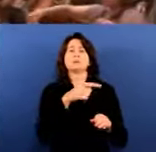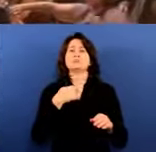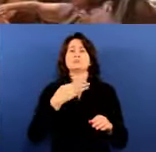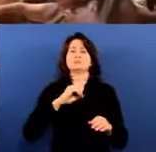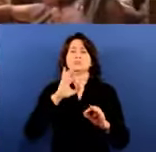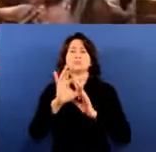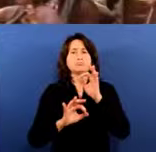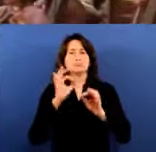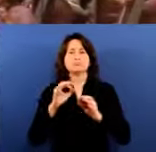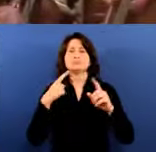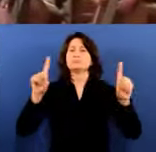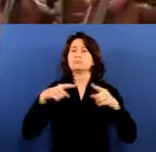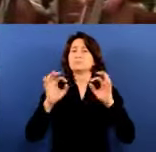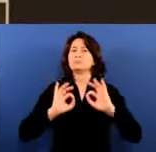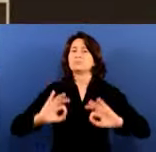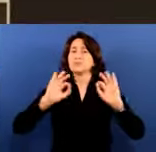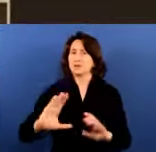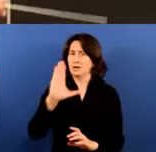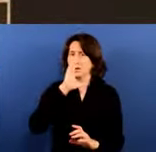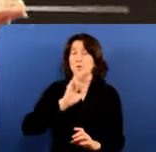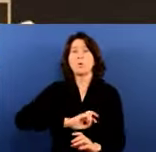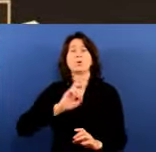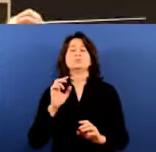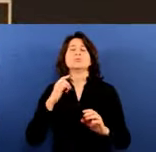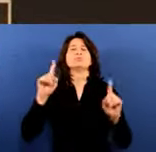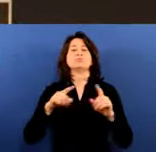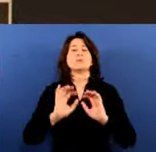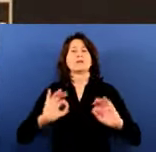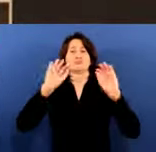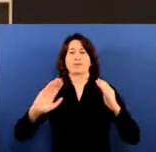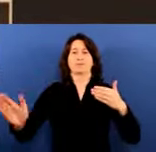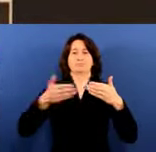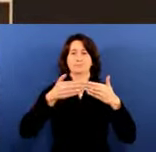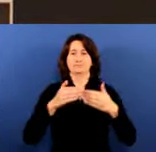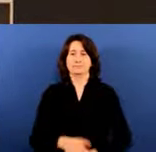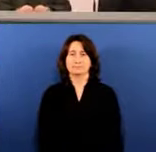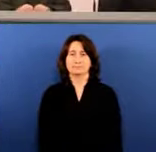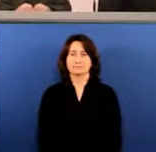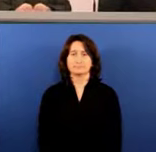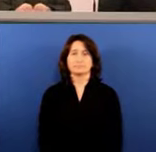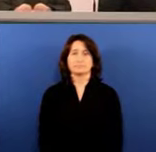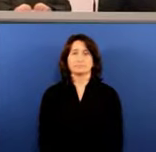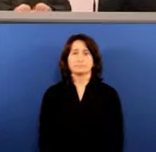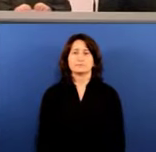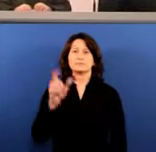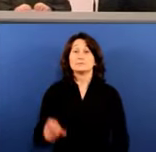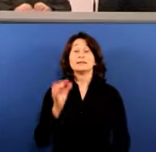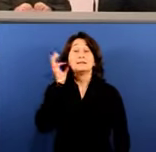2012-2013 denboraldian ere bakarlari bikainak errezitalean eta bakarlari bikainak Bosekin zikloak izango